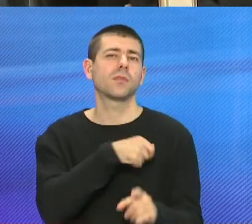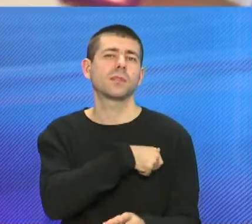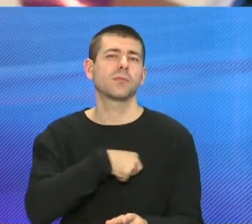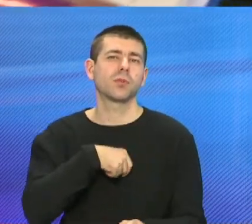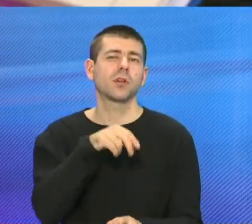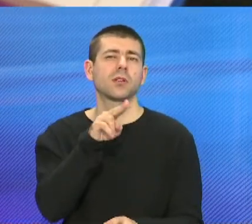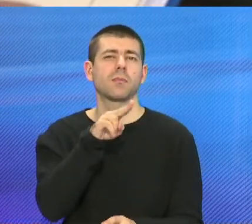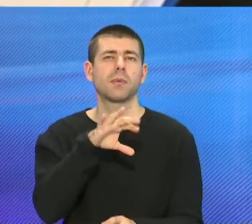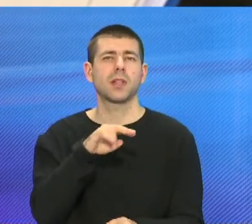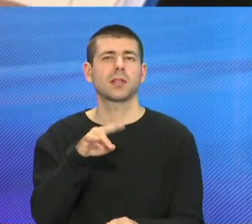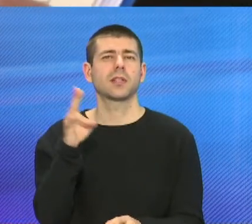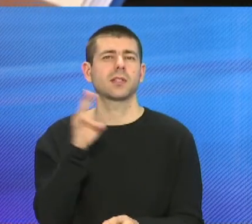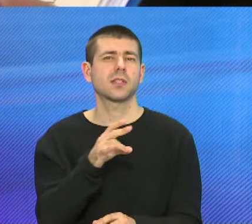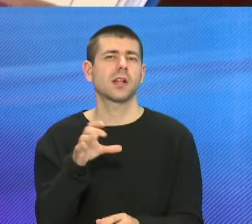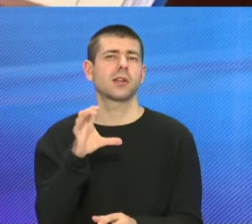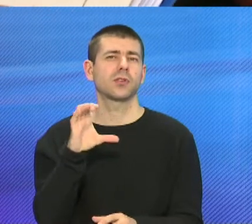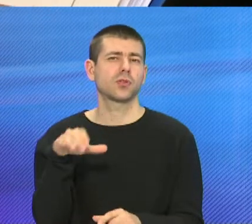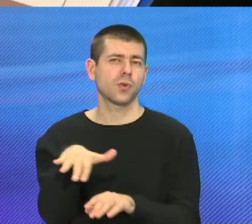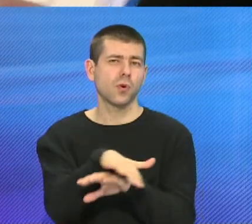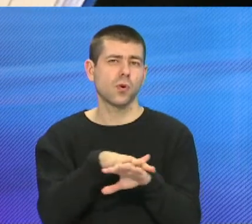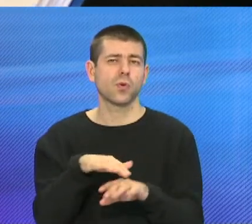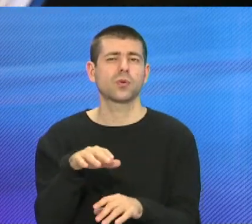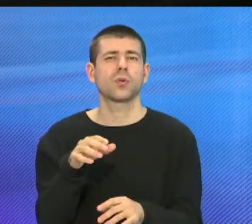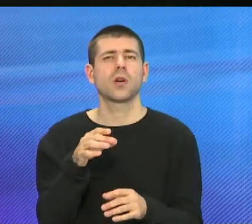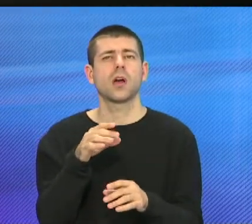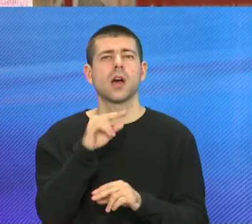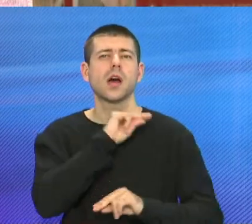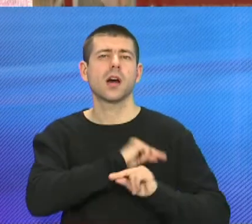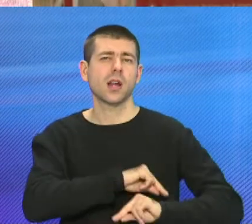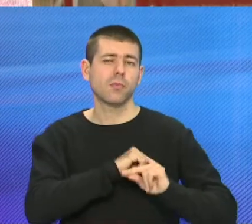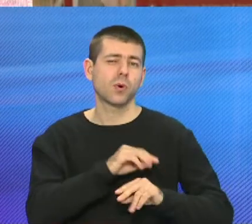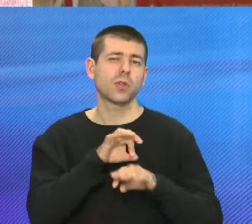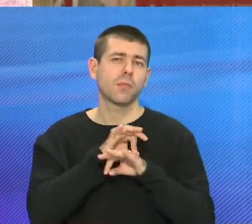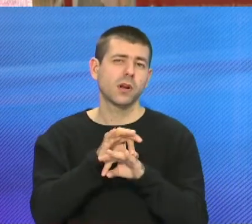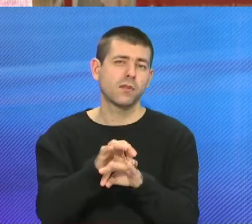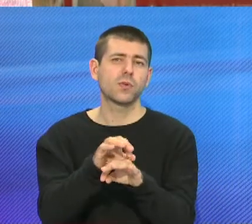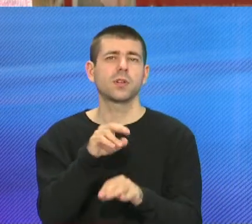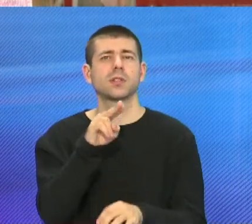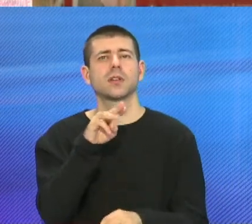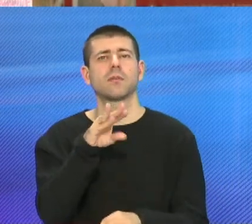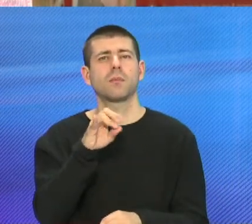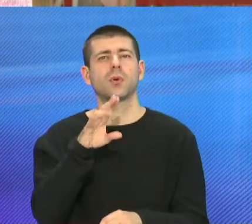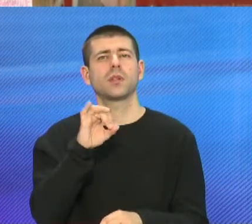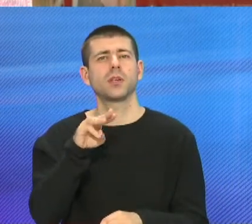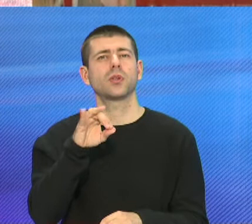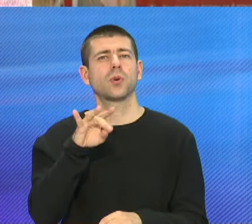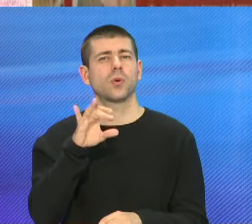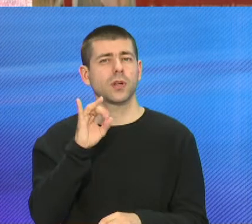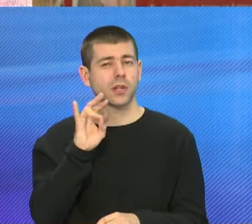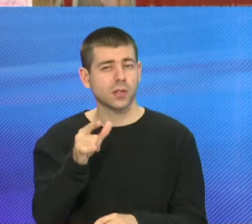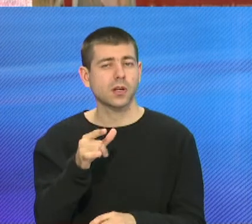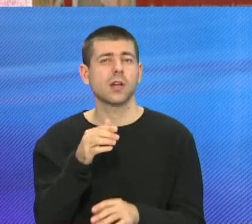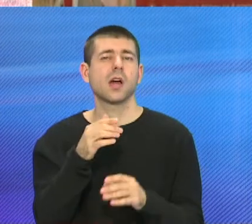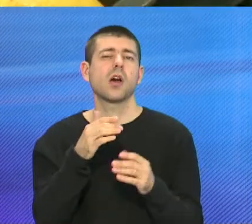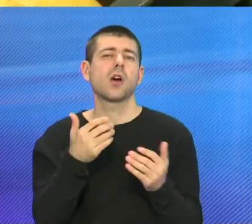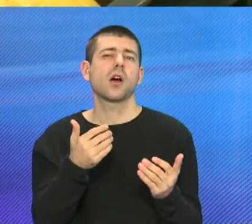Палаты представников Национального сходу Беларуси, работа по этим напрямку и мониторинг гандлевых объектов региона протягнутся.